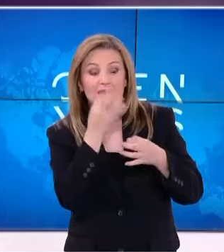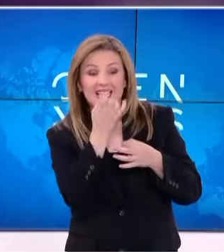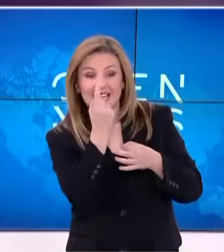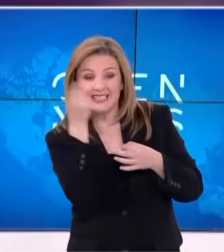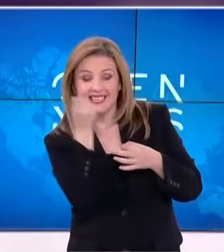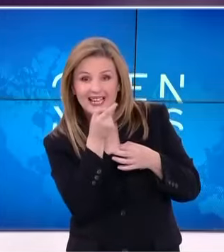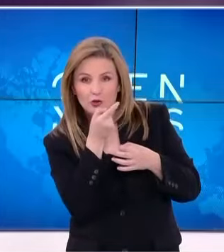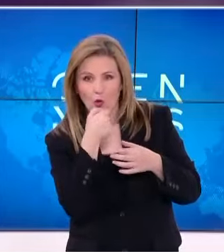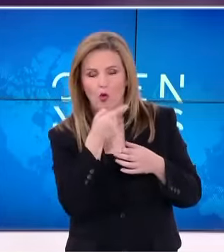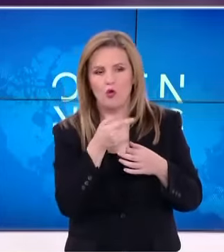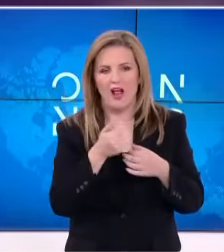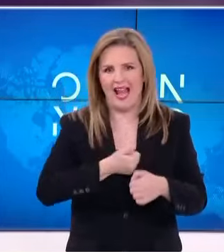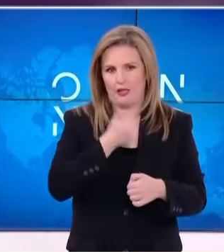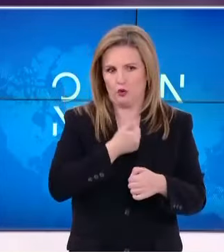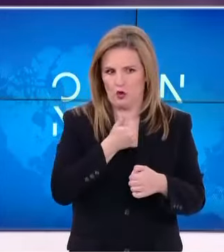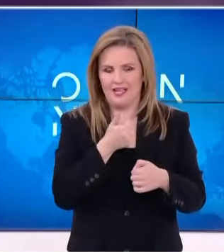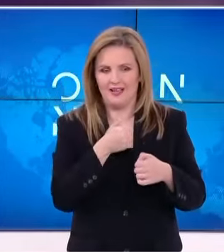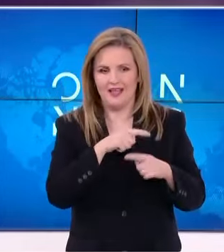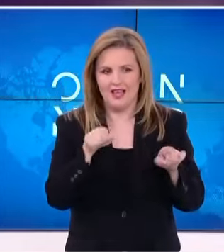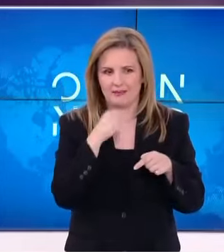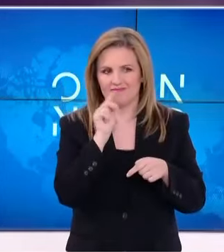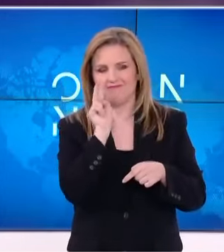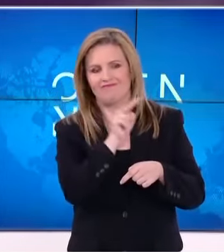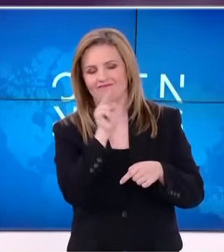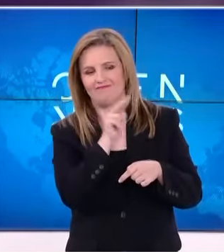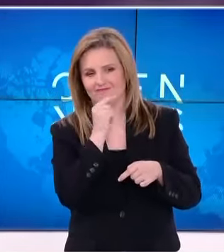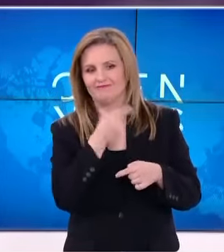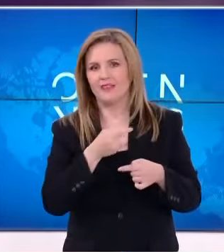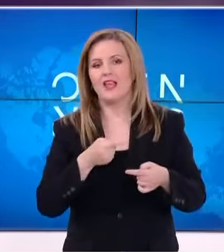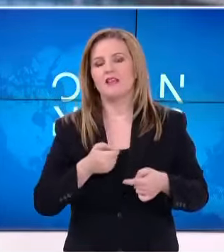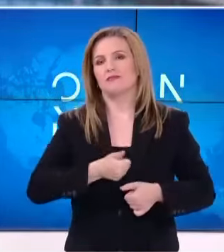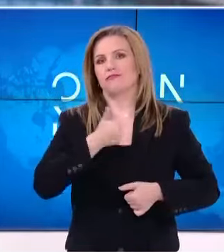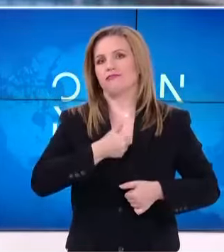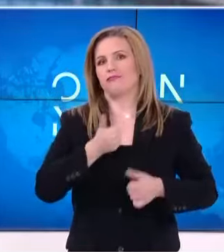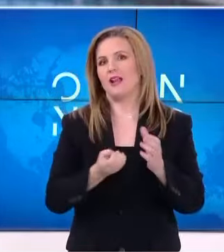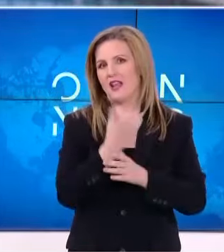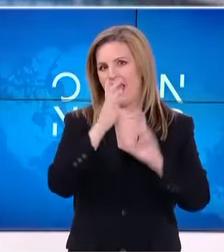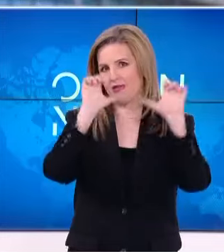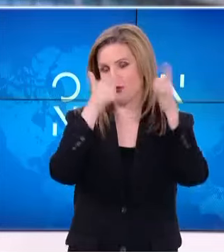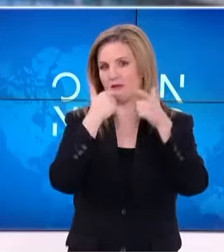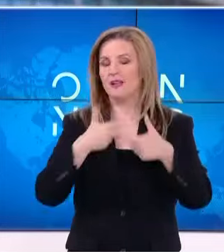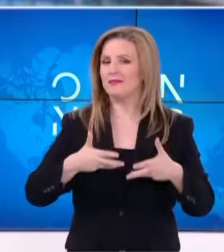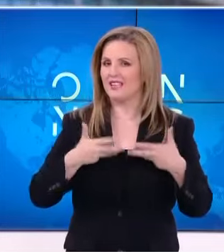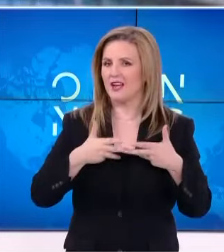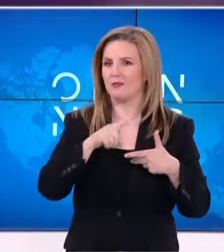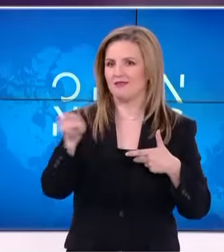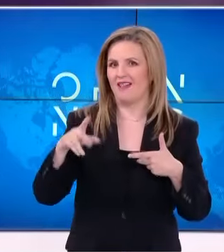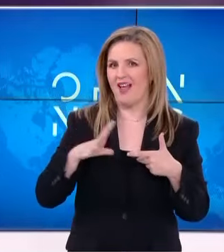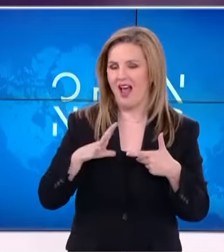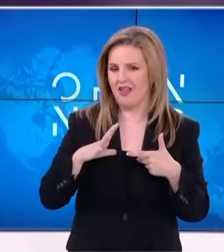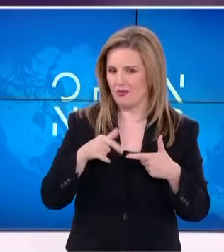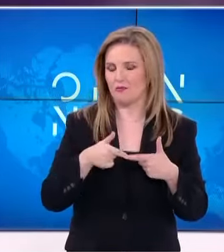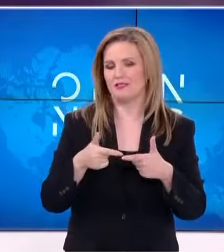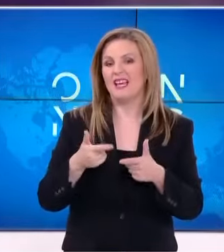41% εξαρχής είμαστε εμείς στην πλεύση ελευθερίας χαιρόμαστε που μας ακολούθησαν τα άλλα